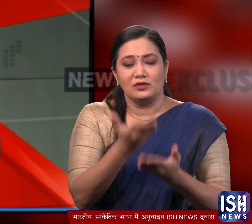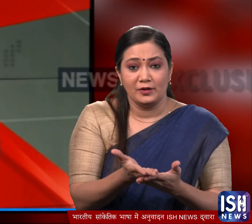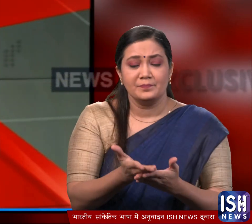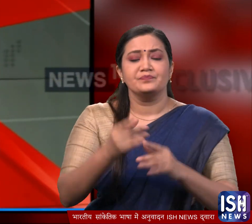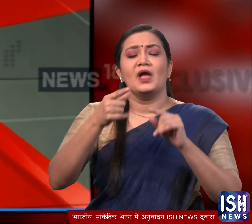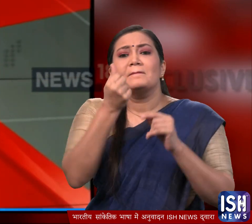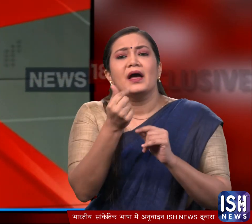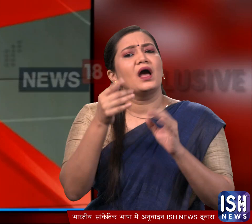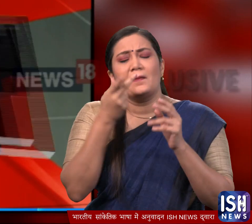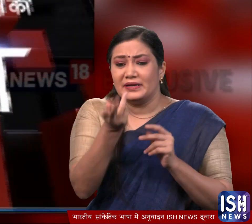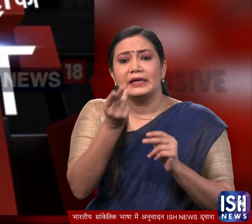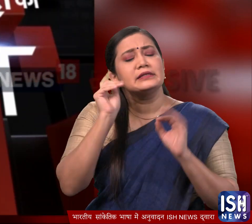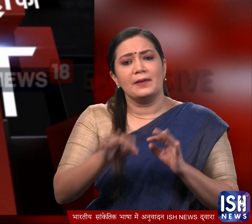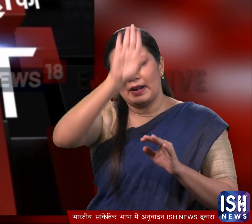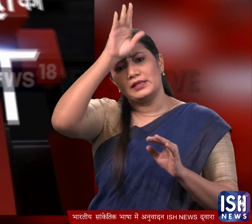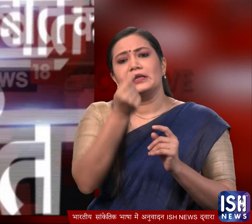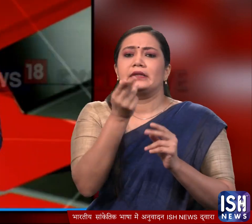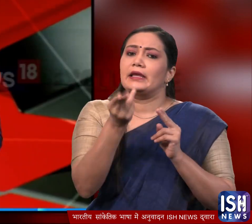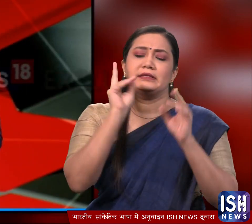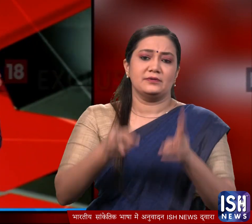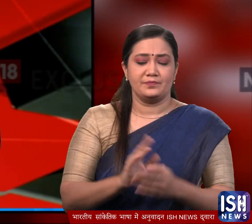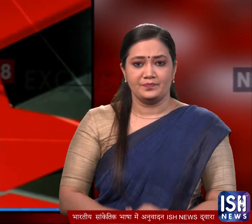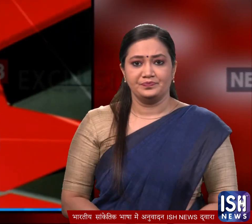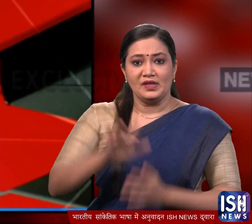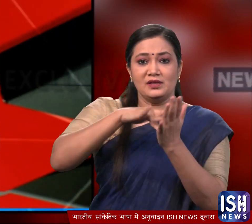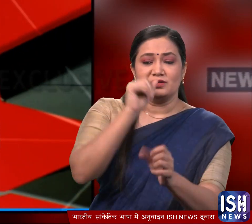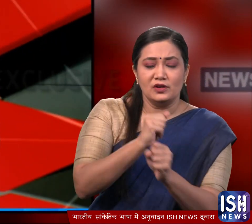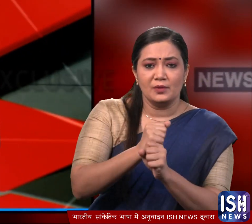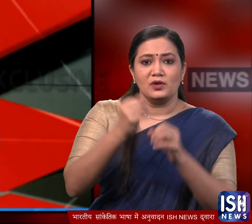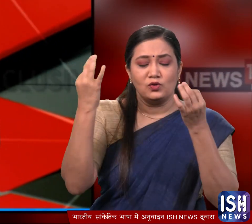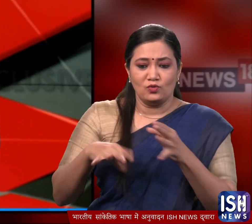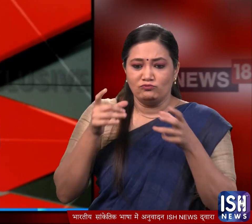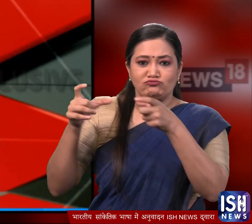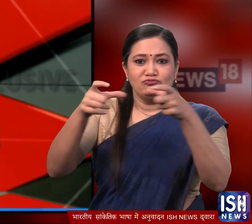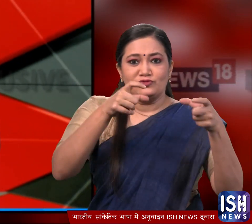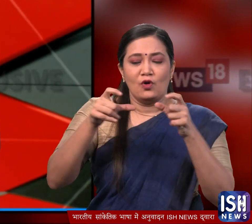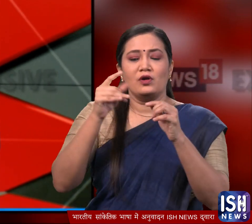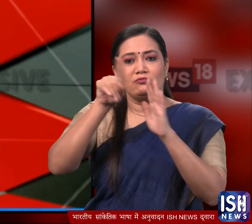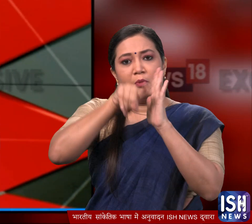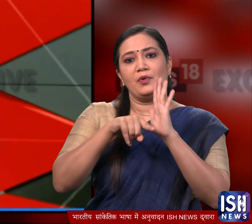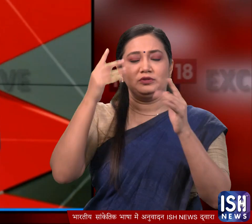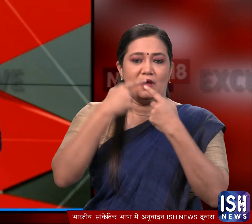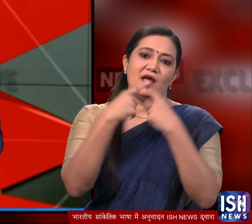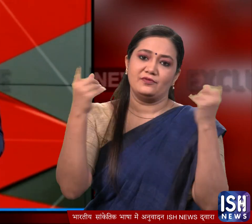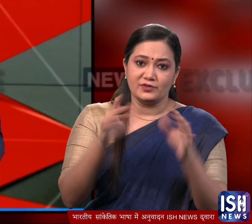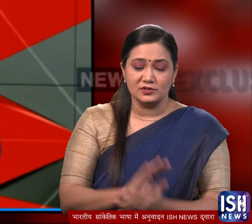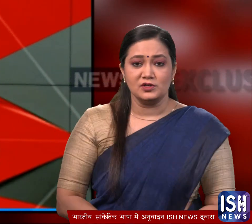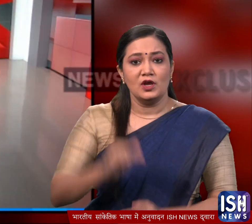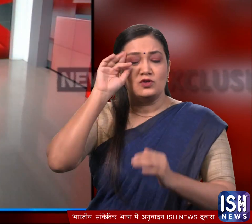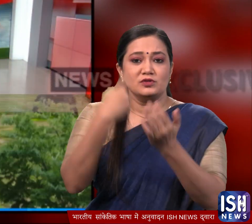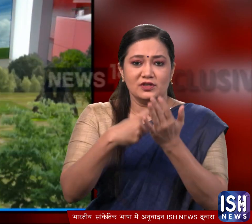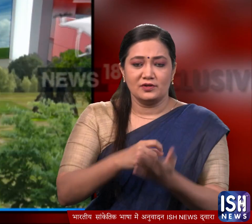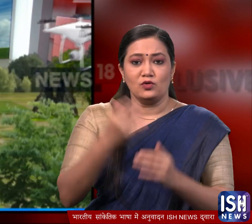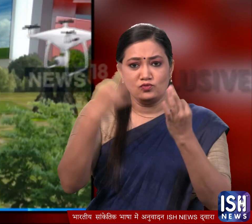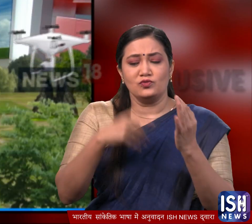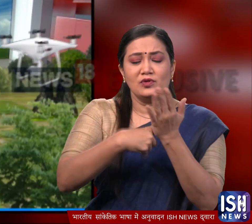किराया राजधानी एक्सप्रेस वाला ही लिया जाएगा। केंद्र सरकार ने नई ड्रोन पॉलिसी का ऐलान कर दिया। न्यूज़ 18 के अमित पांडे की रिपोर्ट है कि नए नियमों के